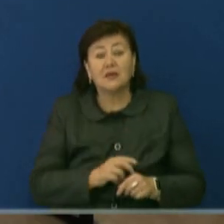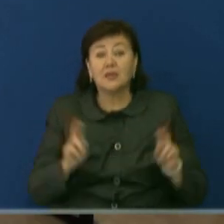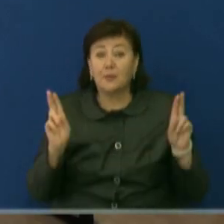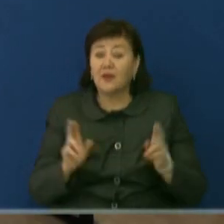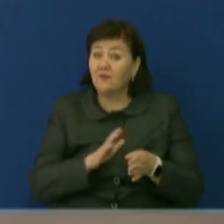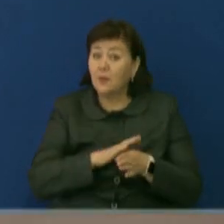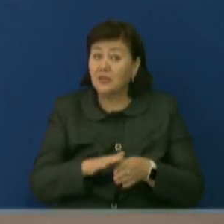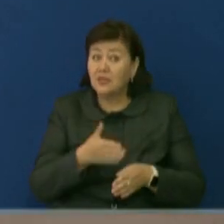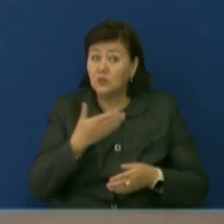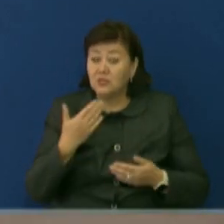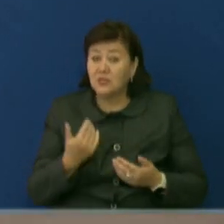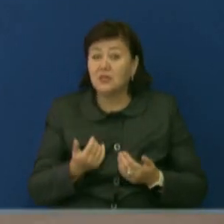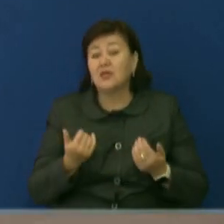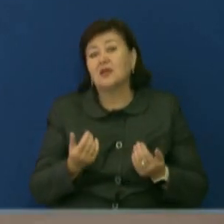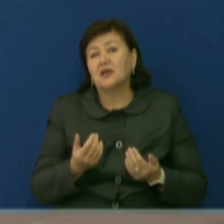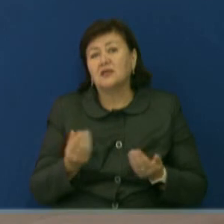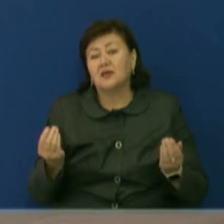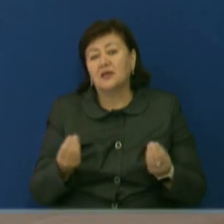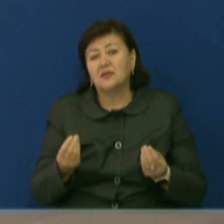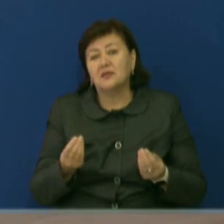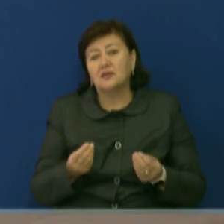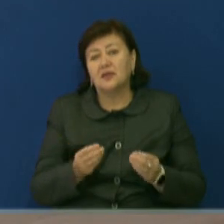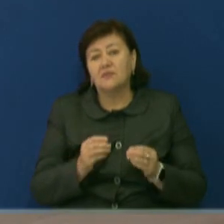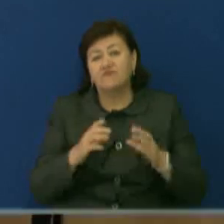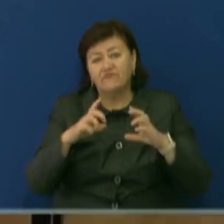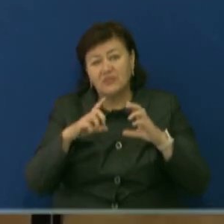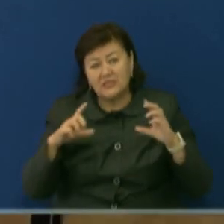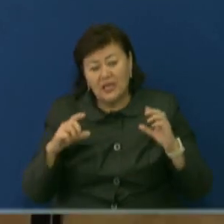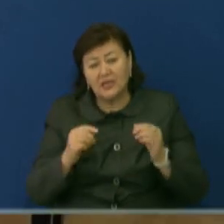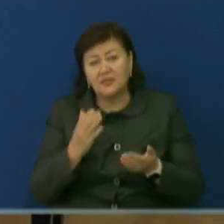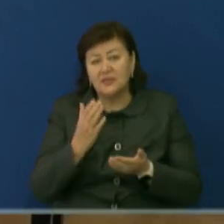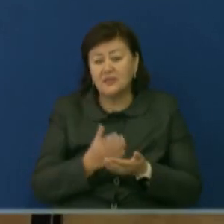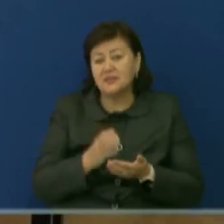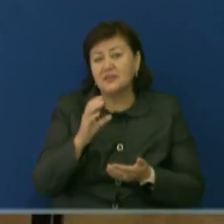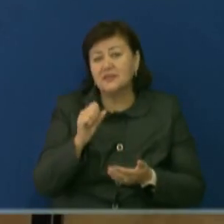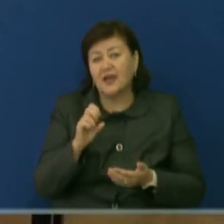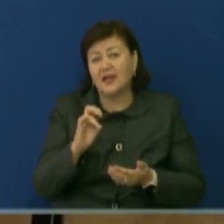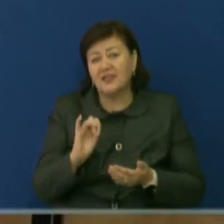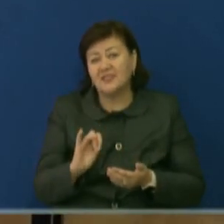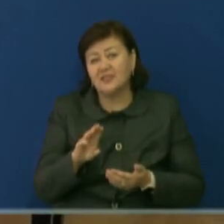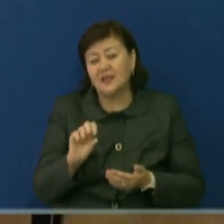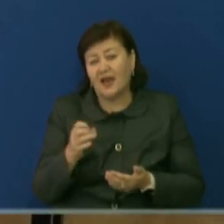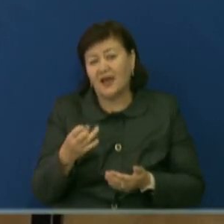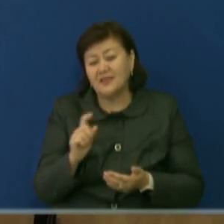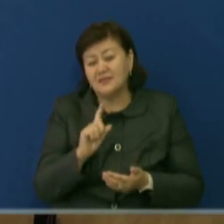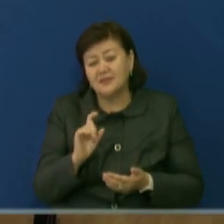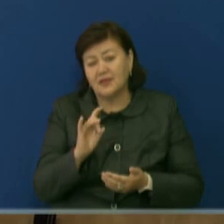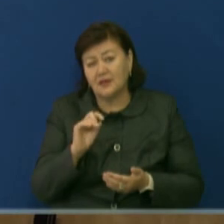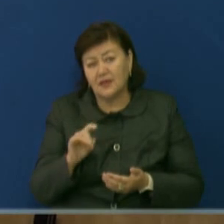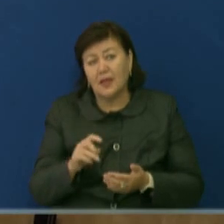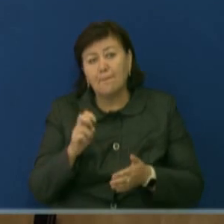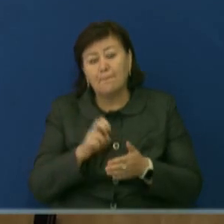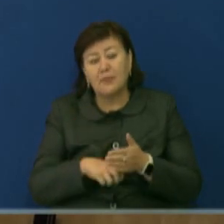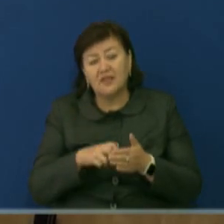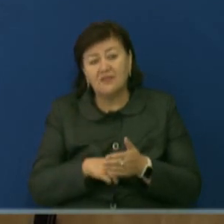Проводится проверка состояния школ, нанесение знаков для соблюдения дистанции детьми и наличие санитайзеров, а также проведение